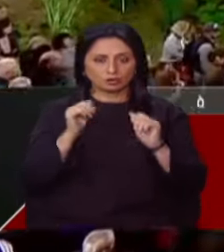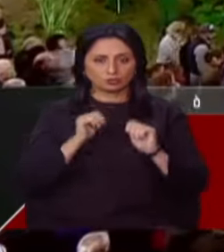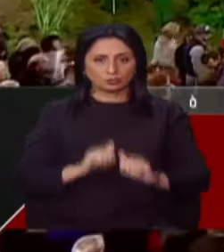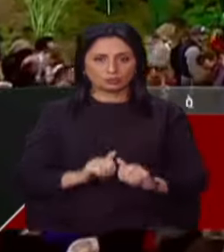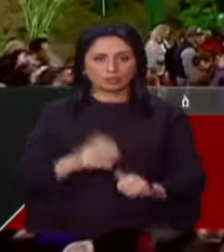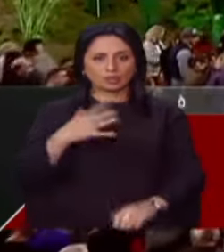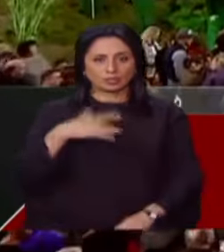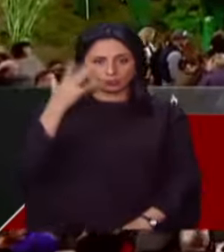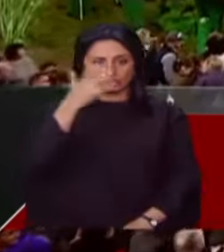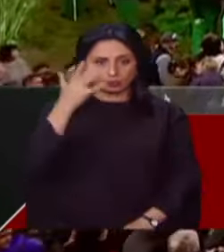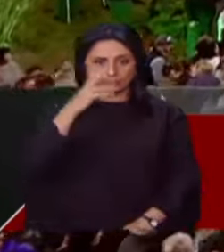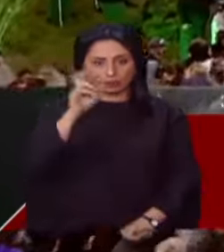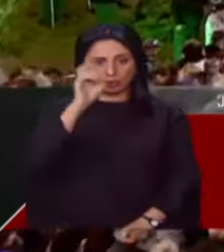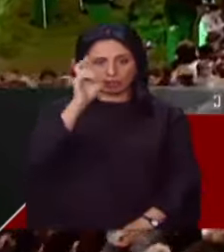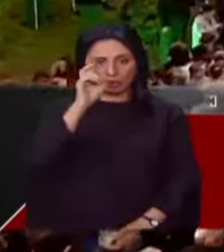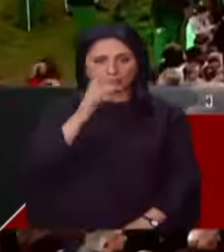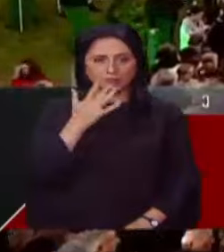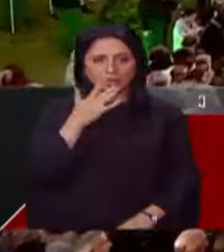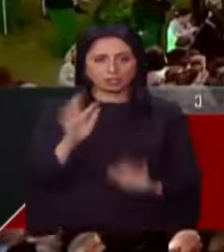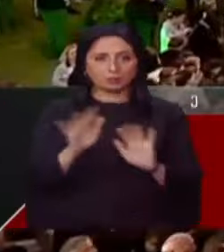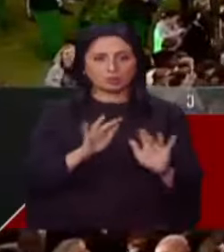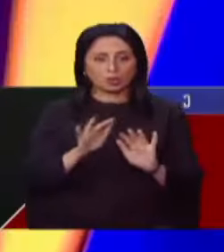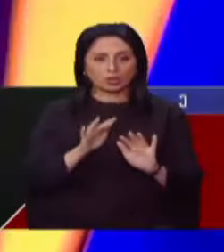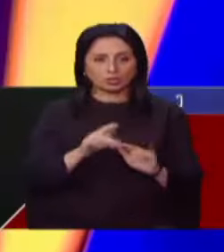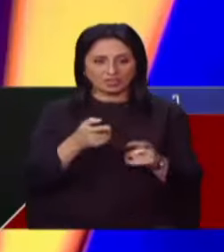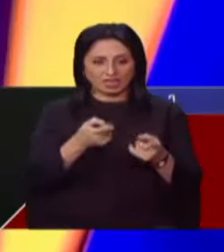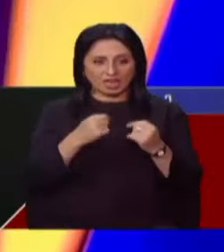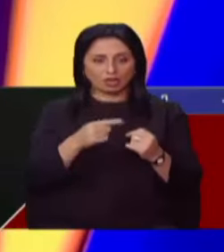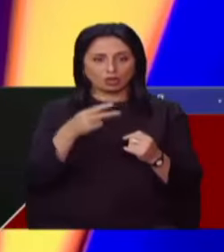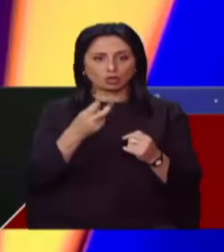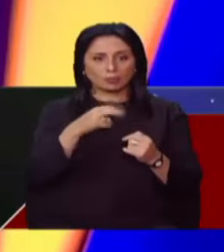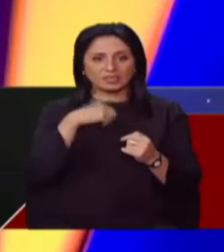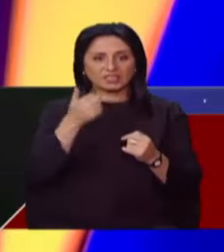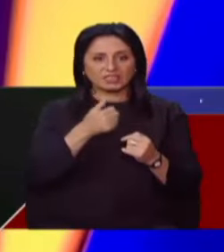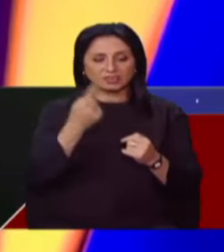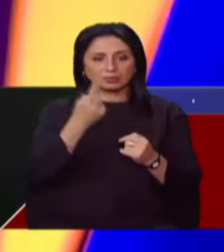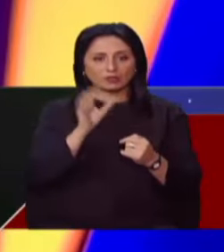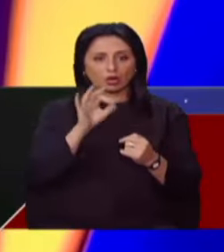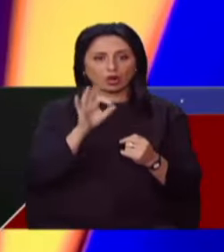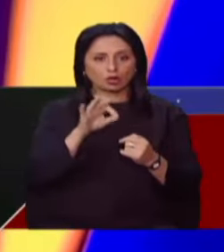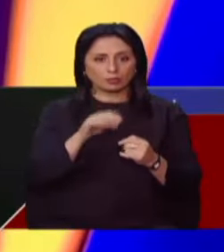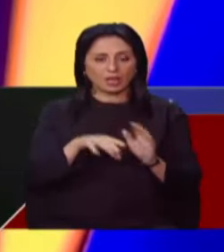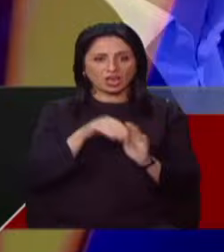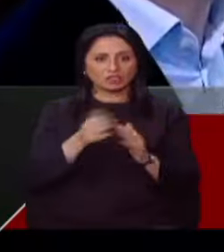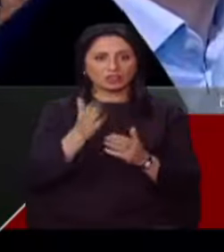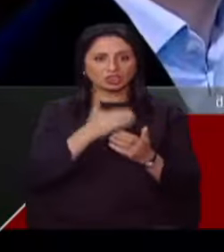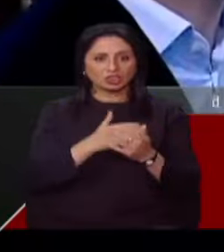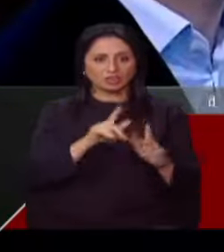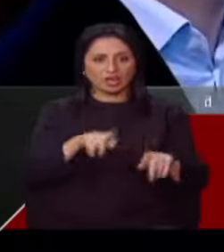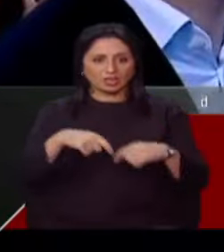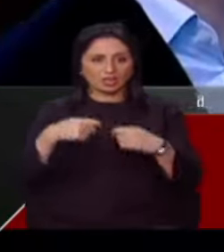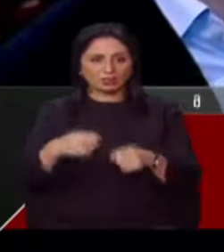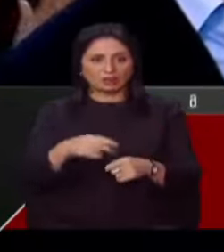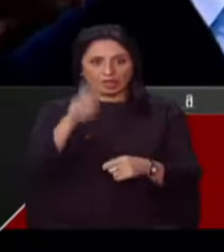მშვიდობა. ქართულმა ოცნებამ ხელისუფლება ნაციონალური მოძრაობისგან სწორედ 2012 წლის 1 ოქტომბრის არჩევნების შედეგად